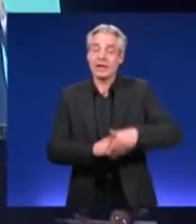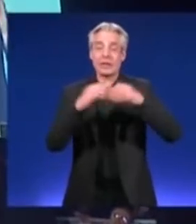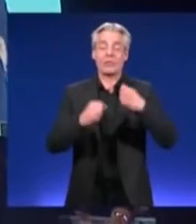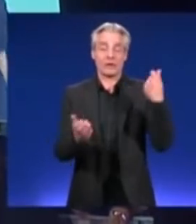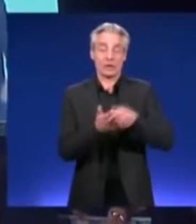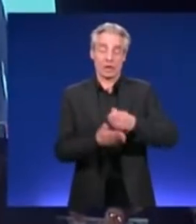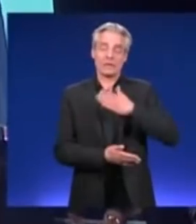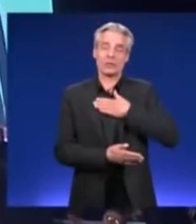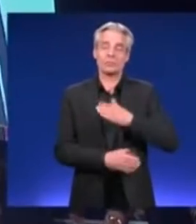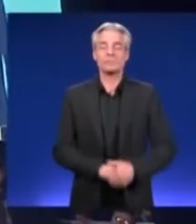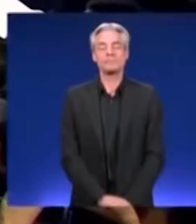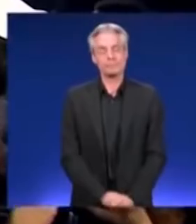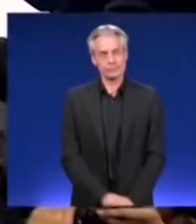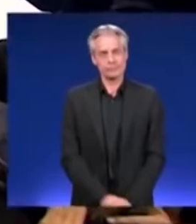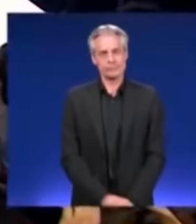c'est le nôtre.